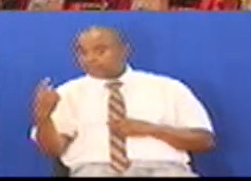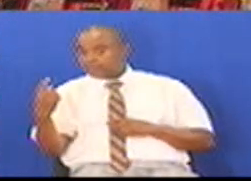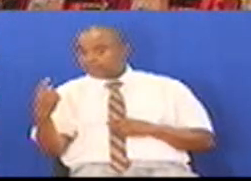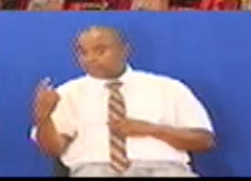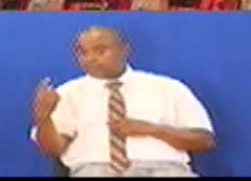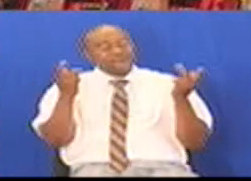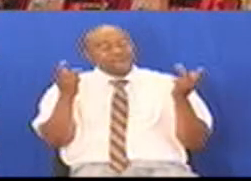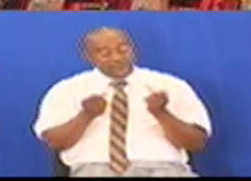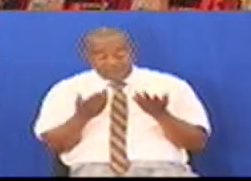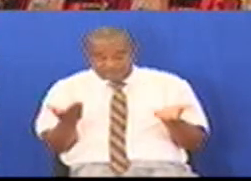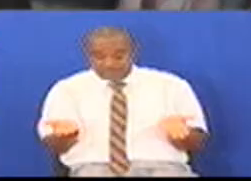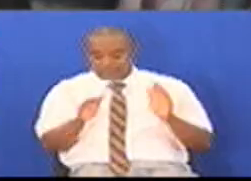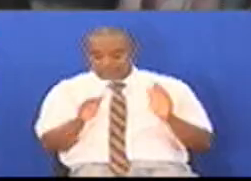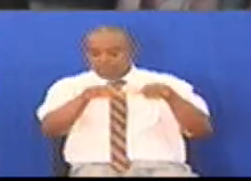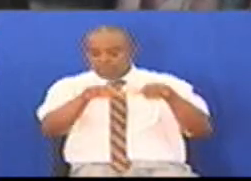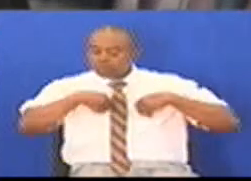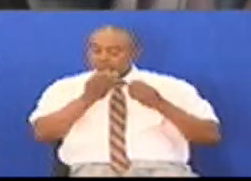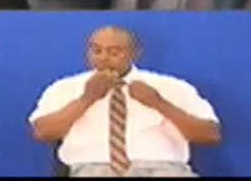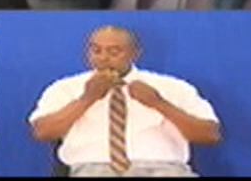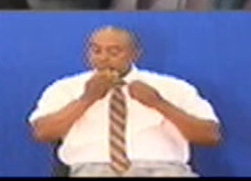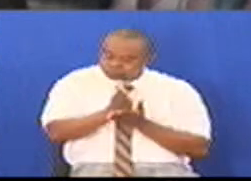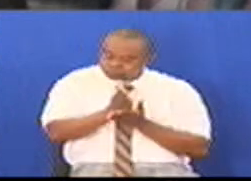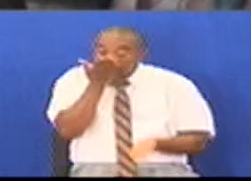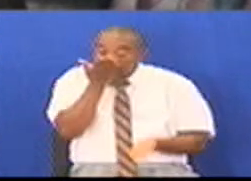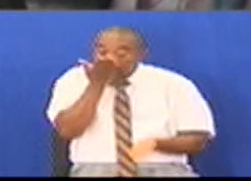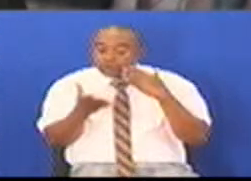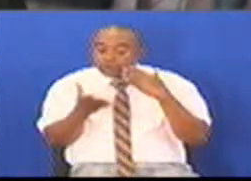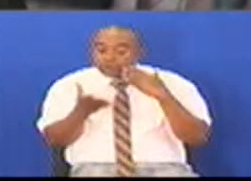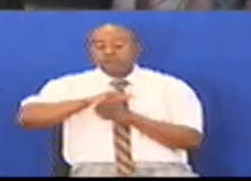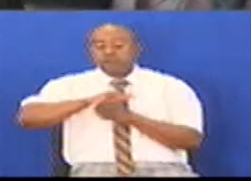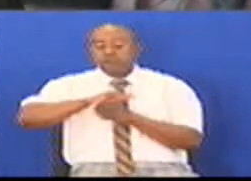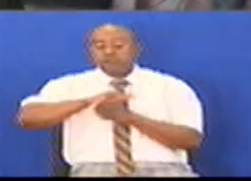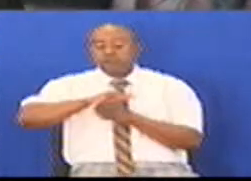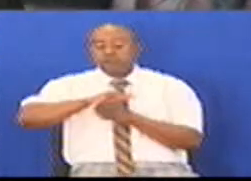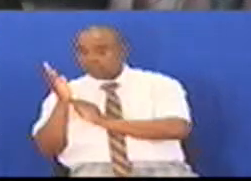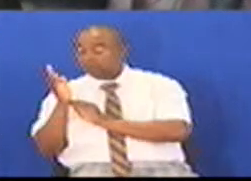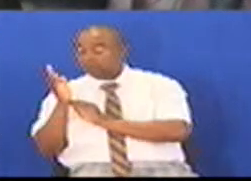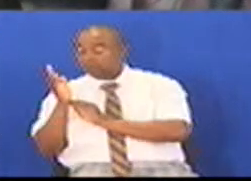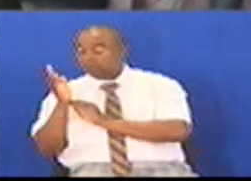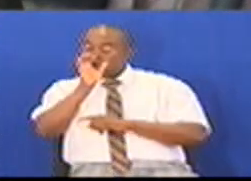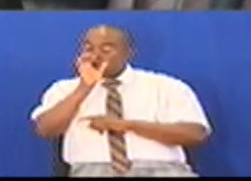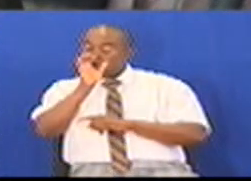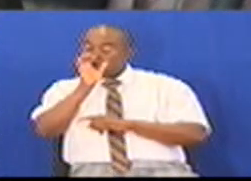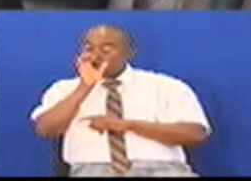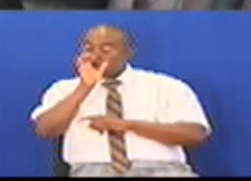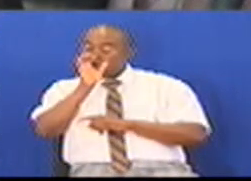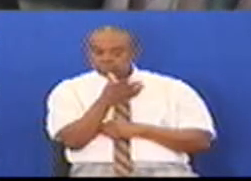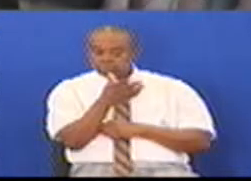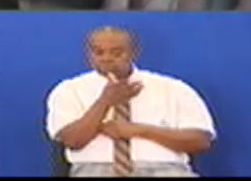kwamba bunge likubali kupitisha makadirio ya mapato na matumizi ya serikali kwa mwaka wa fedha